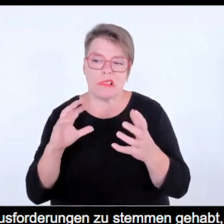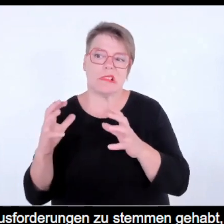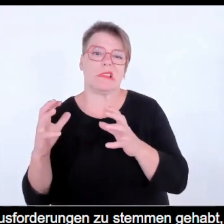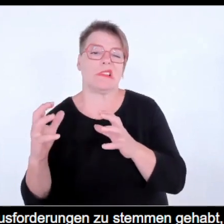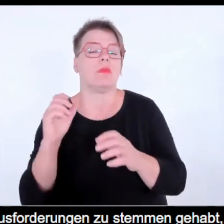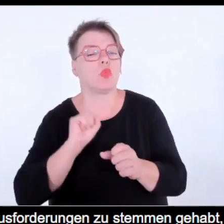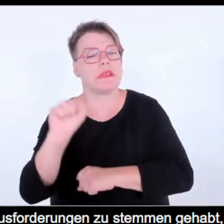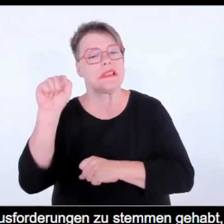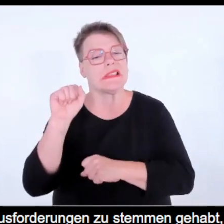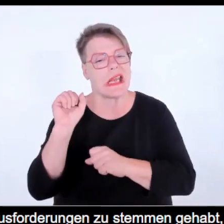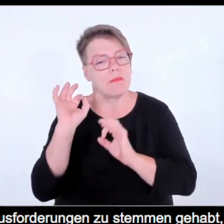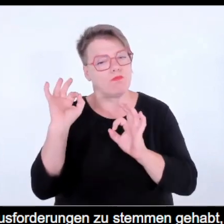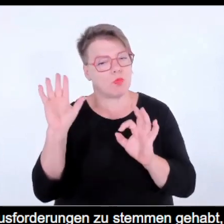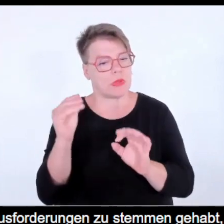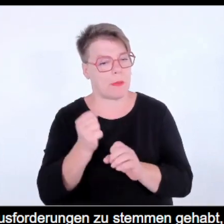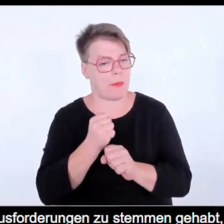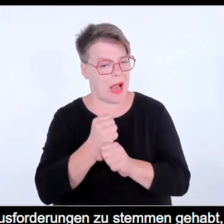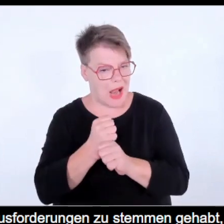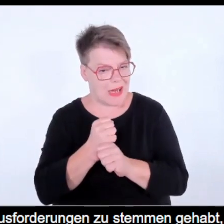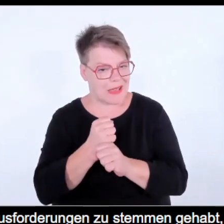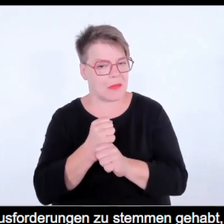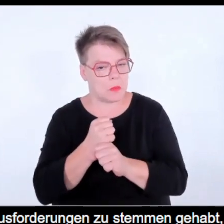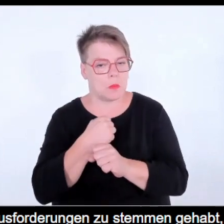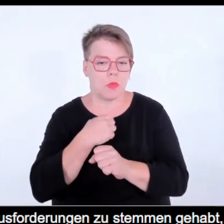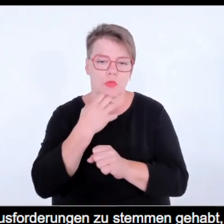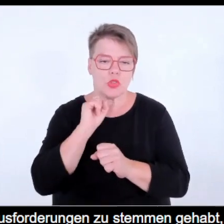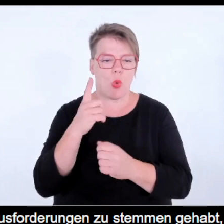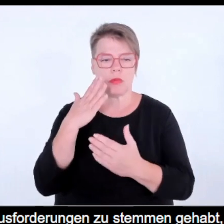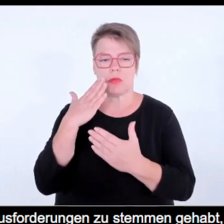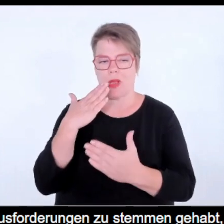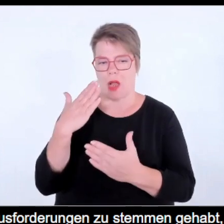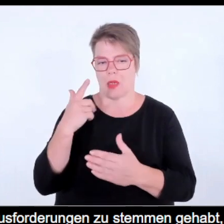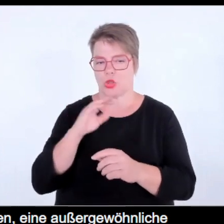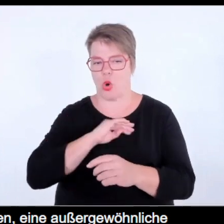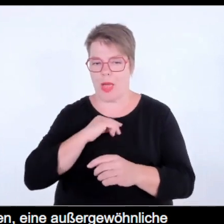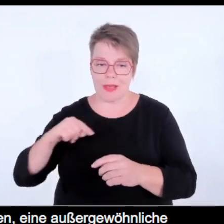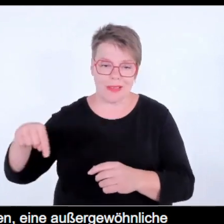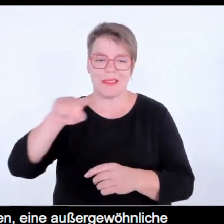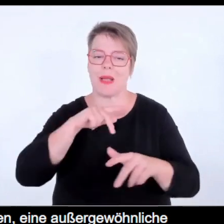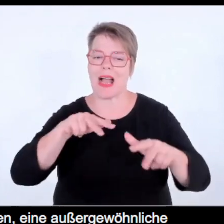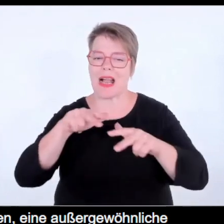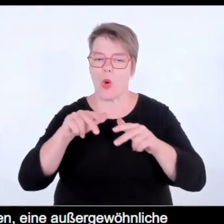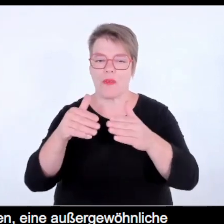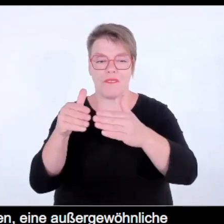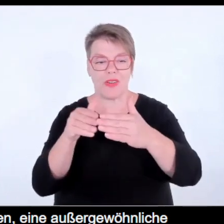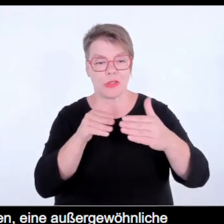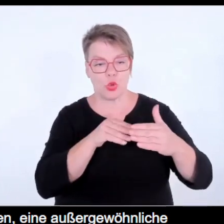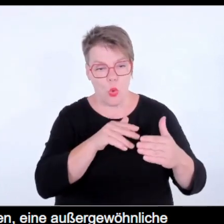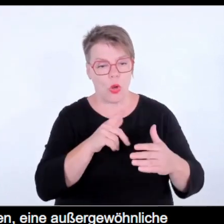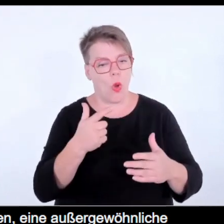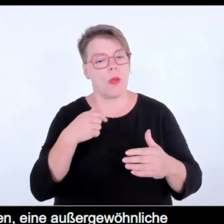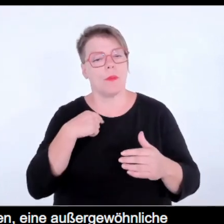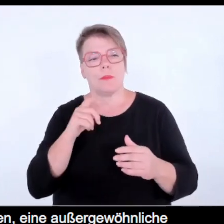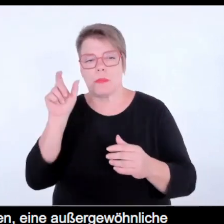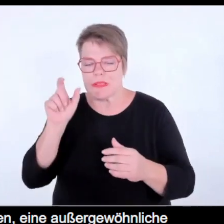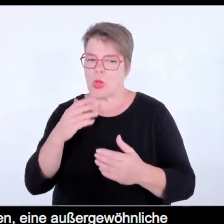formuliert und auch von uns der Wunsch und das Ziel, diese Koalition fortzusetzen, weil wir glauben, dass